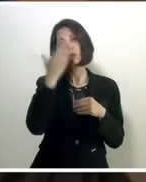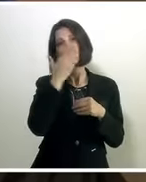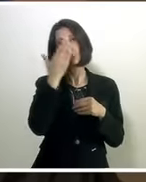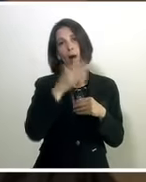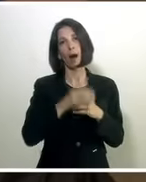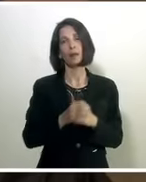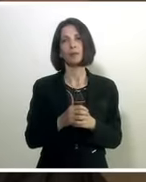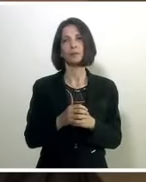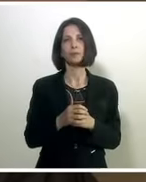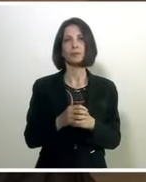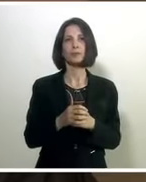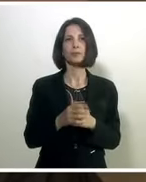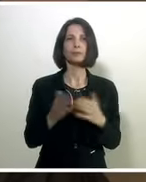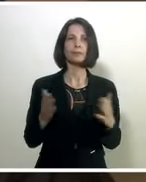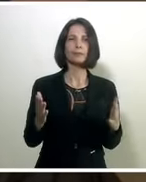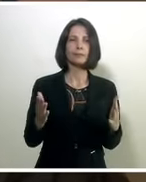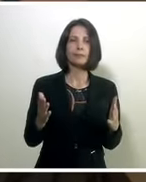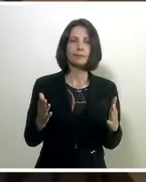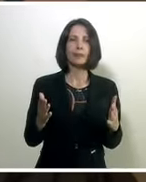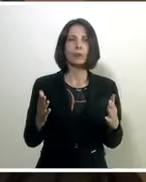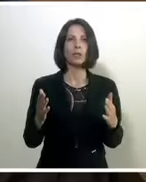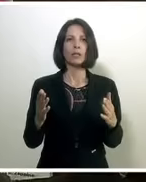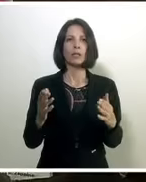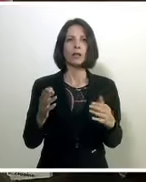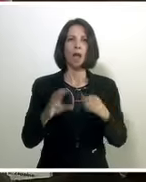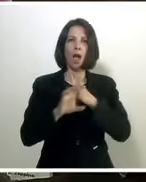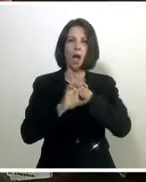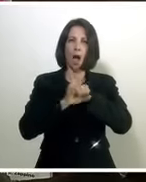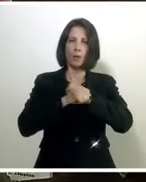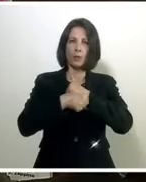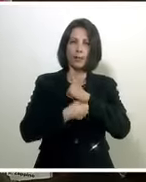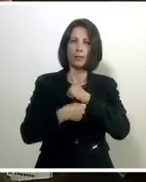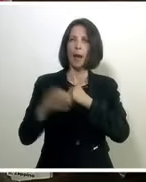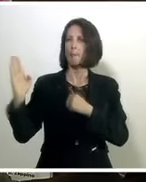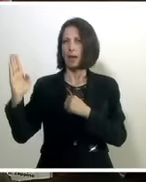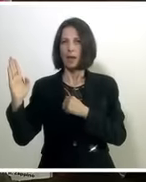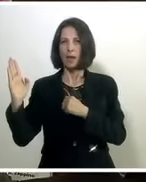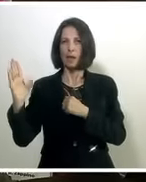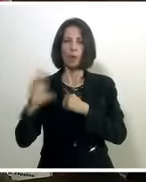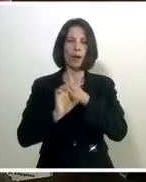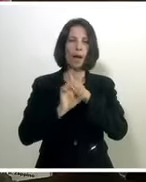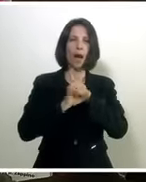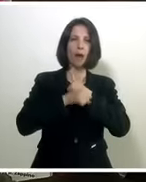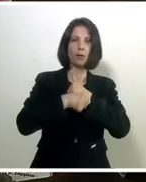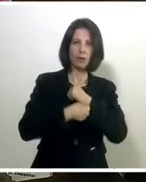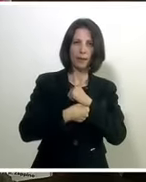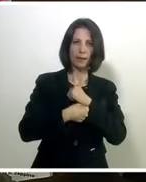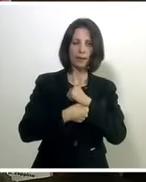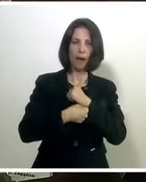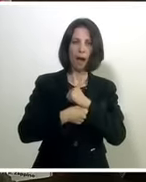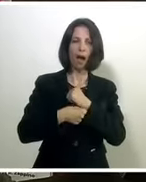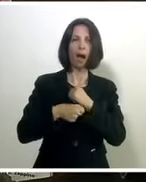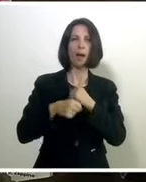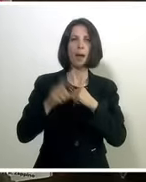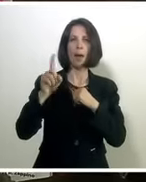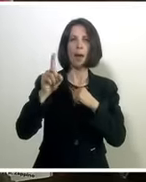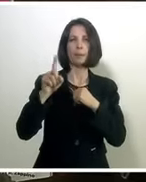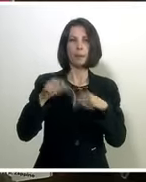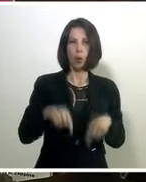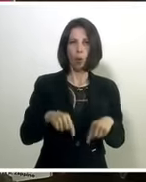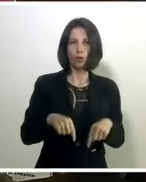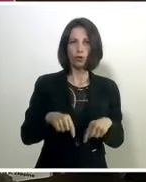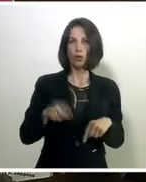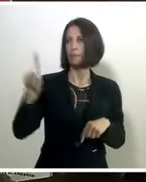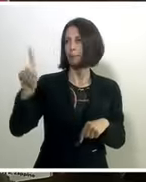l'assimilazione alla linea berlingueri del 1977 stiamo parlando della stessa austerità la visione che